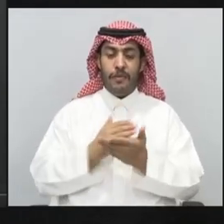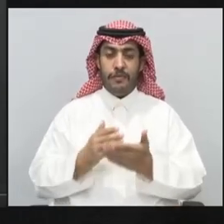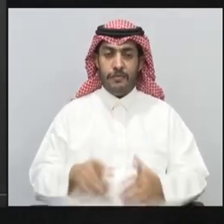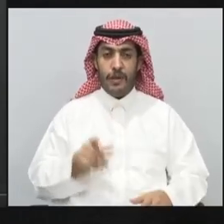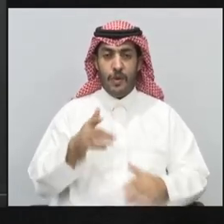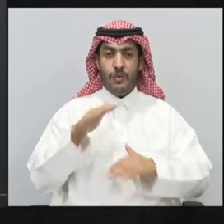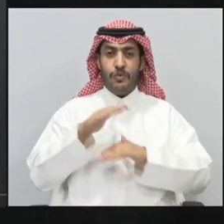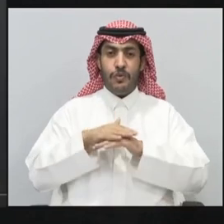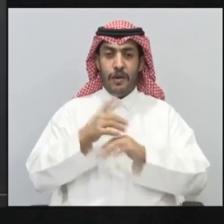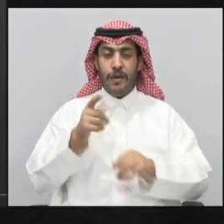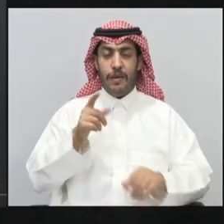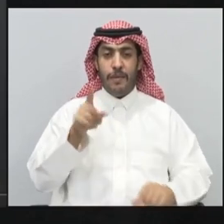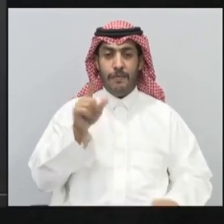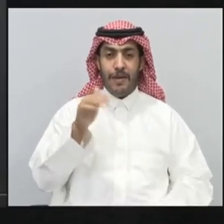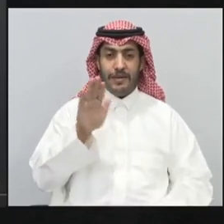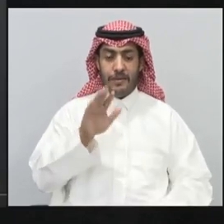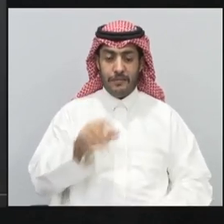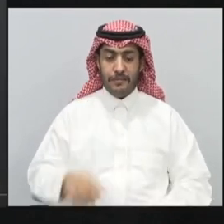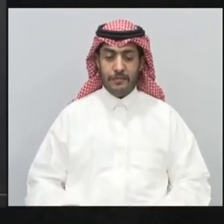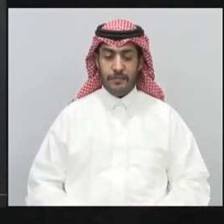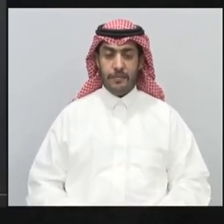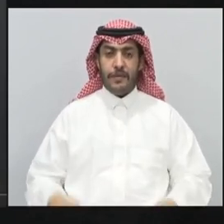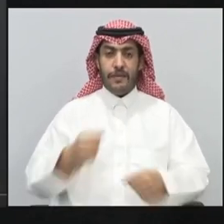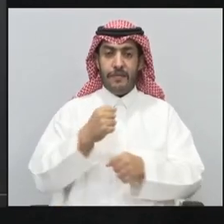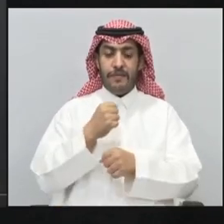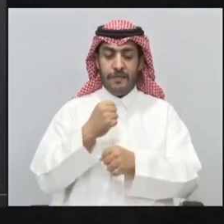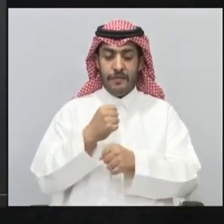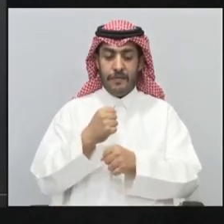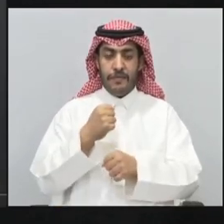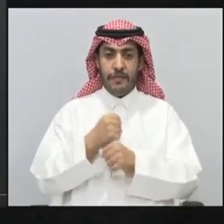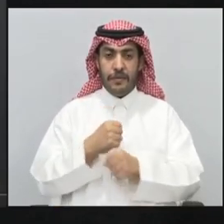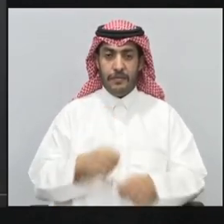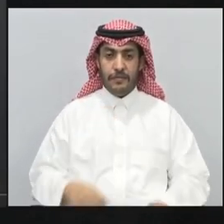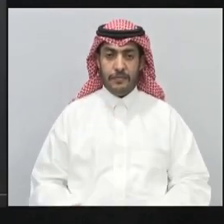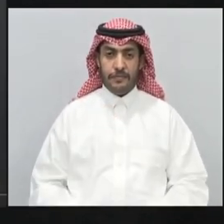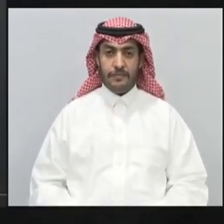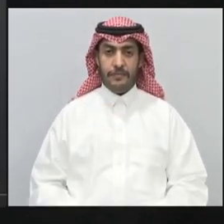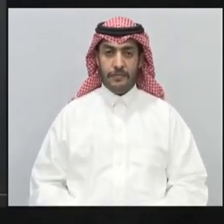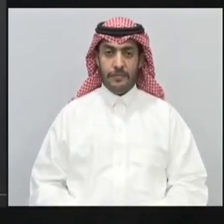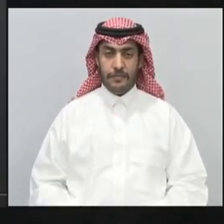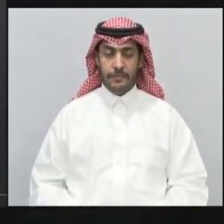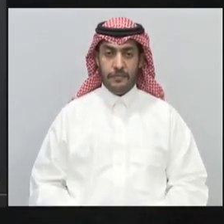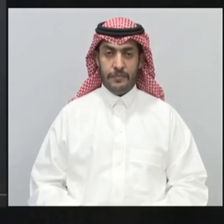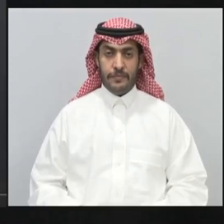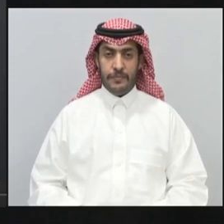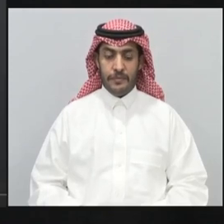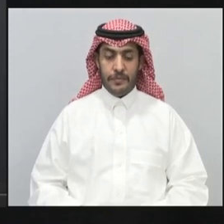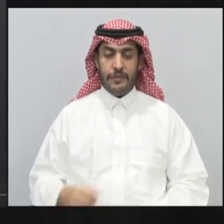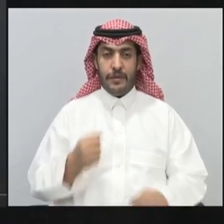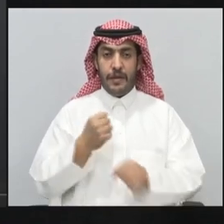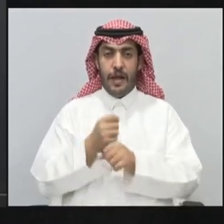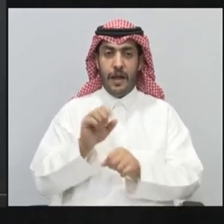المدح والذنب بعثه او الفعل طبعا هنا فعل مدح والذم بئسه فاعله